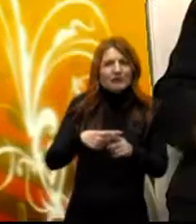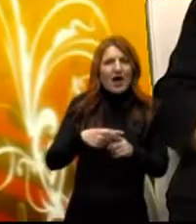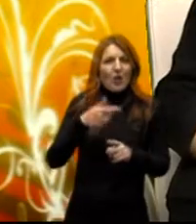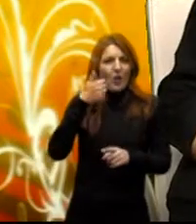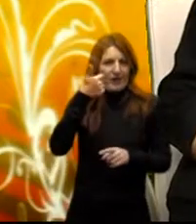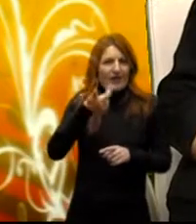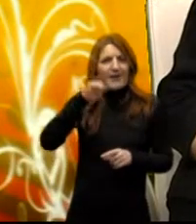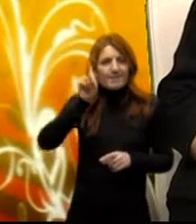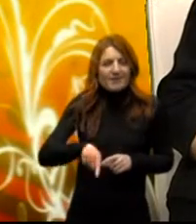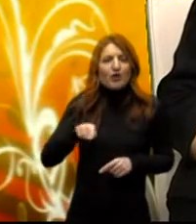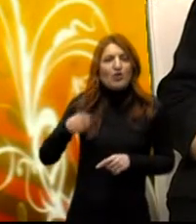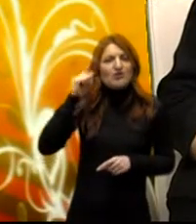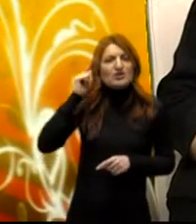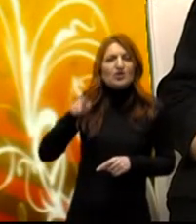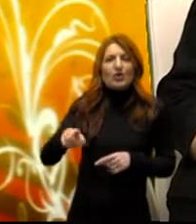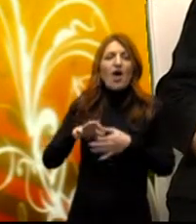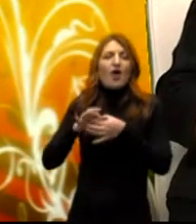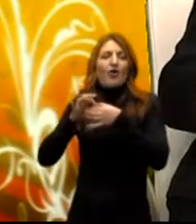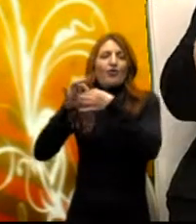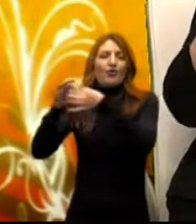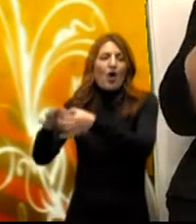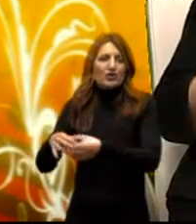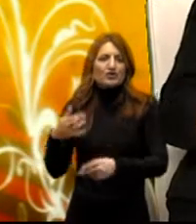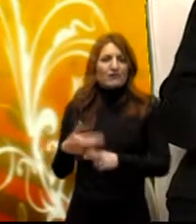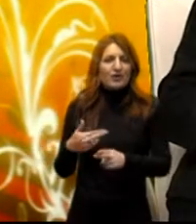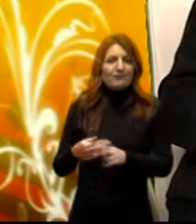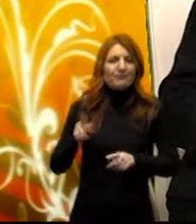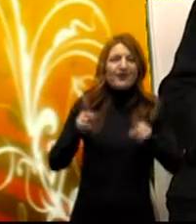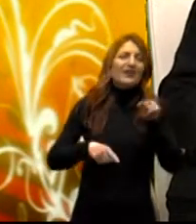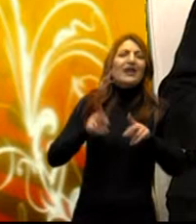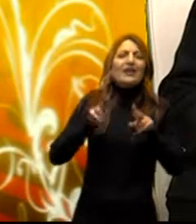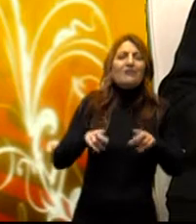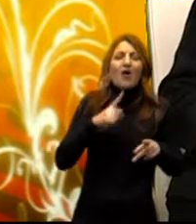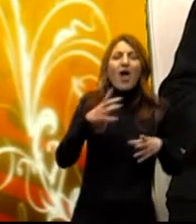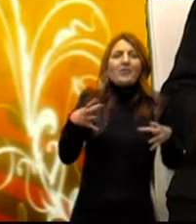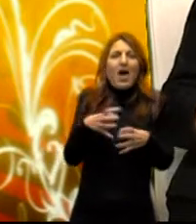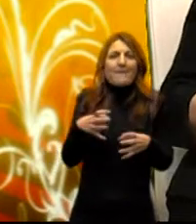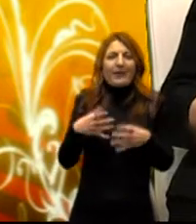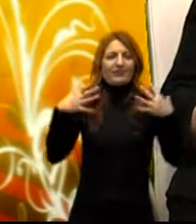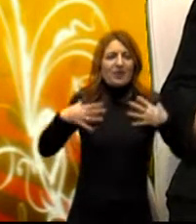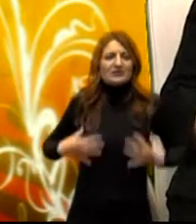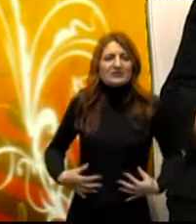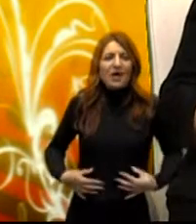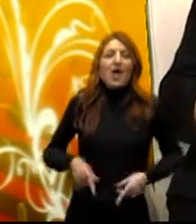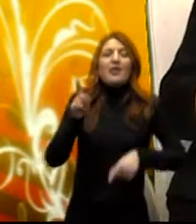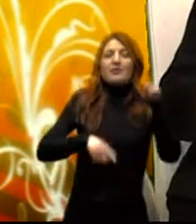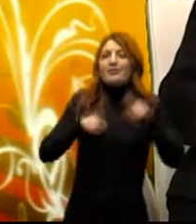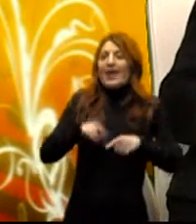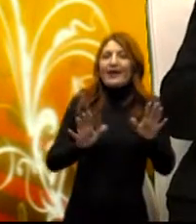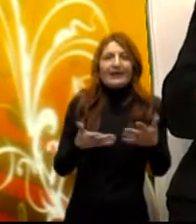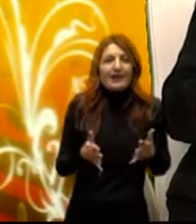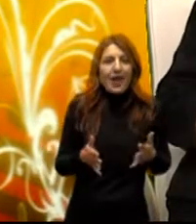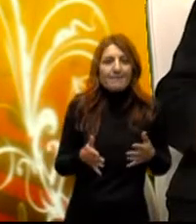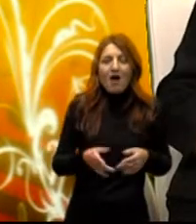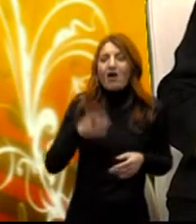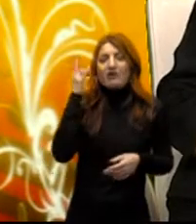to su kronične tenzijske glavobolje. Neki imaju napetost perikranijske muskulature, neki nemaju. Naravno da